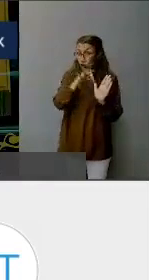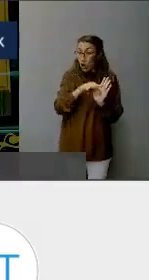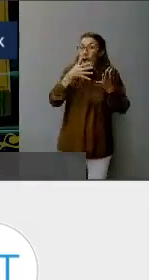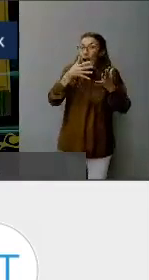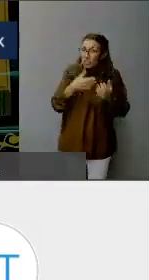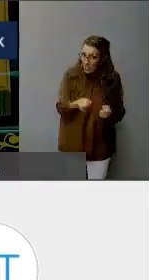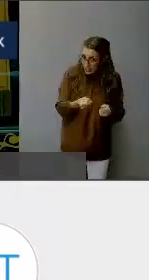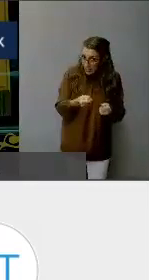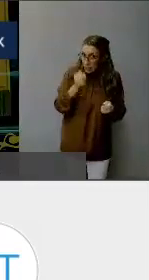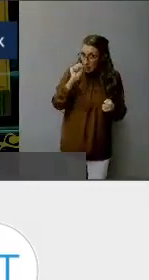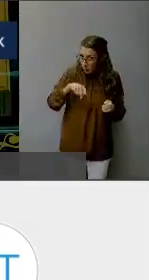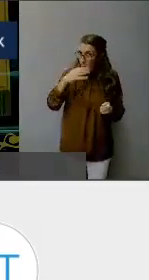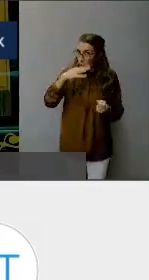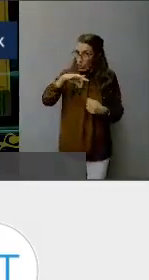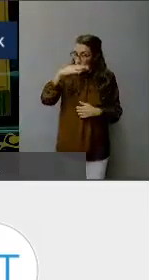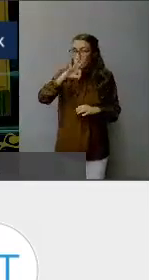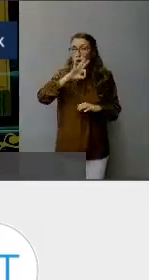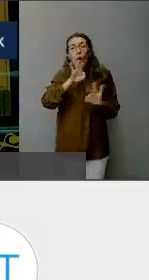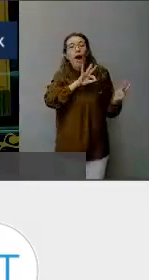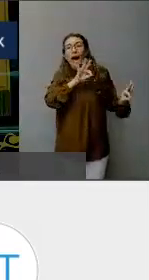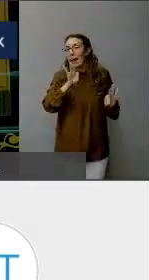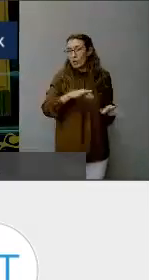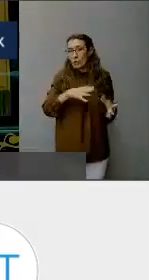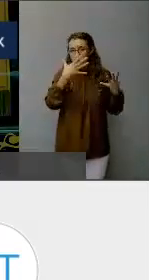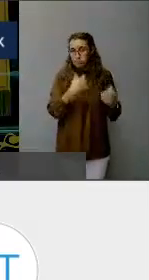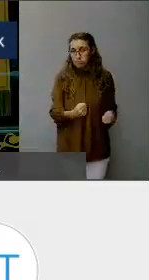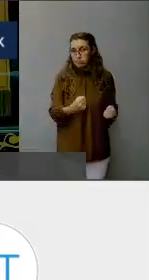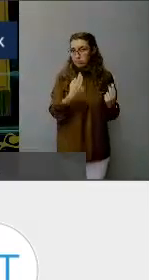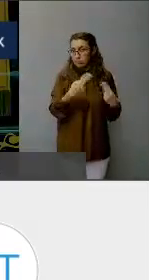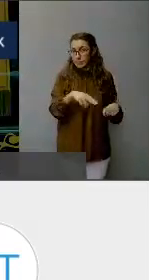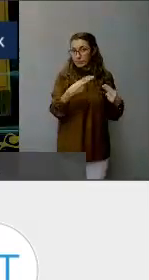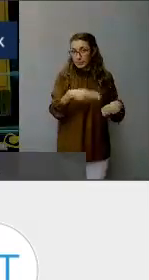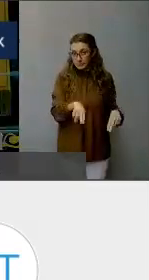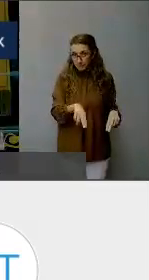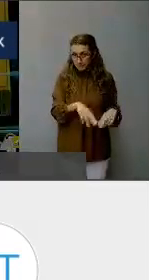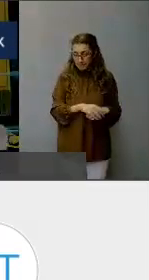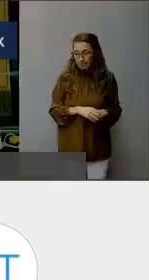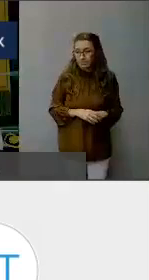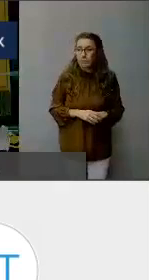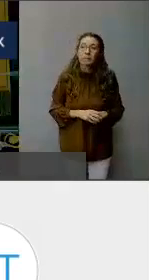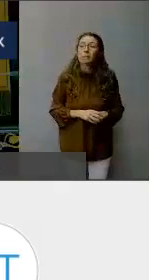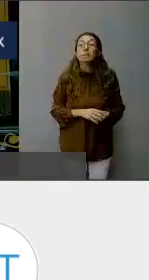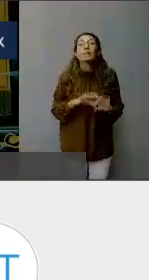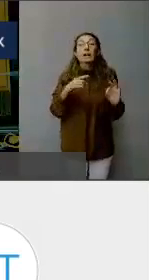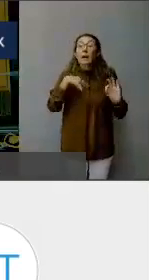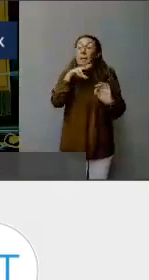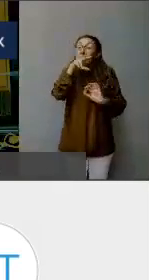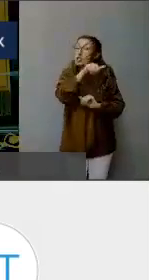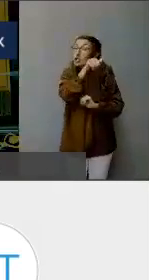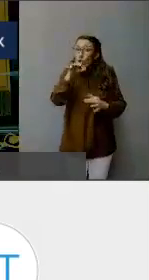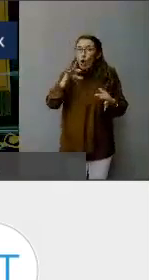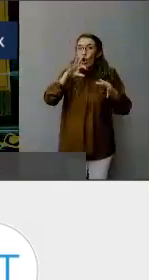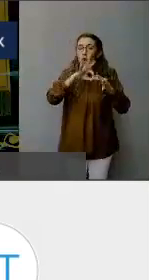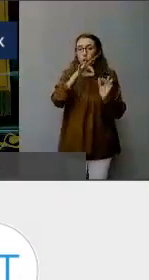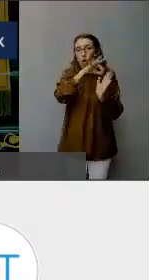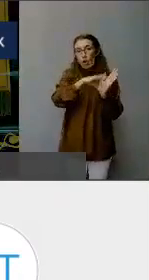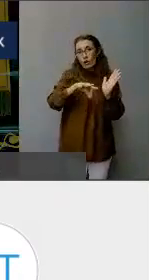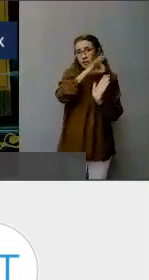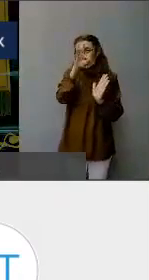illustrati o se ci sono già le righe e ving su qualche documento parlo degli ordini del giorno